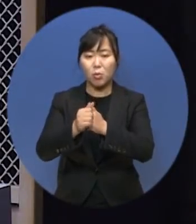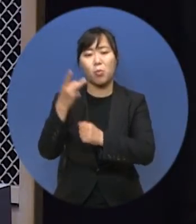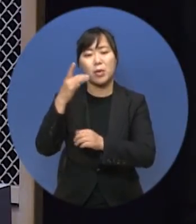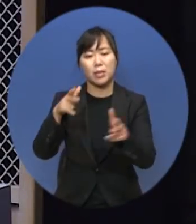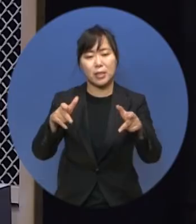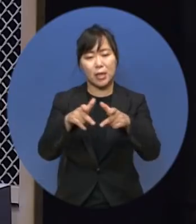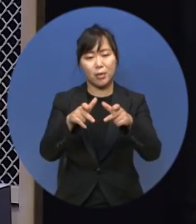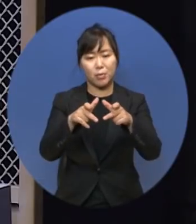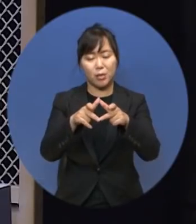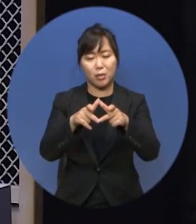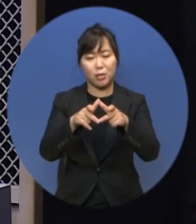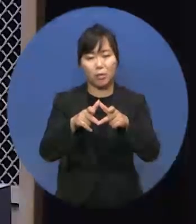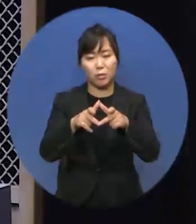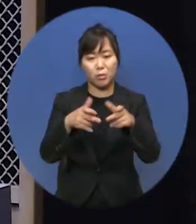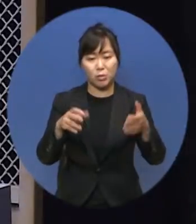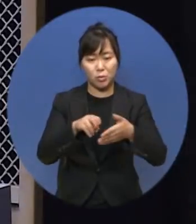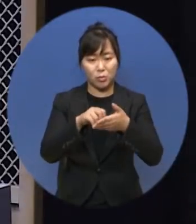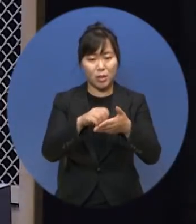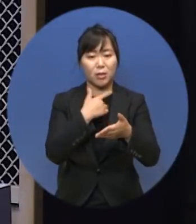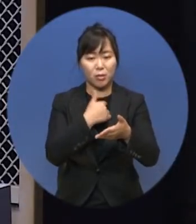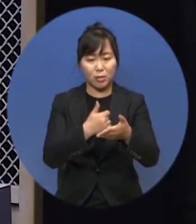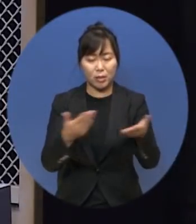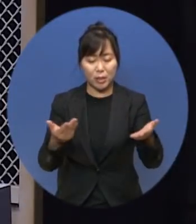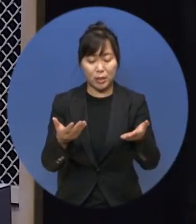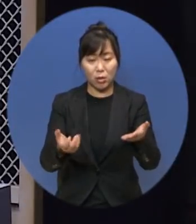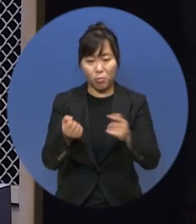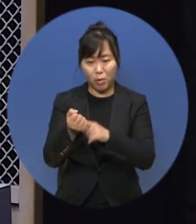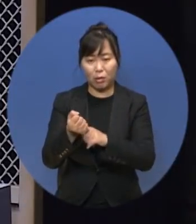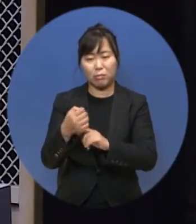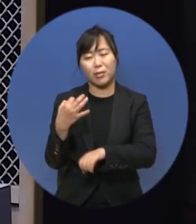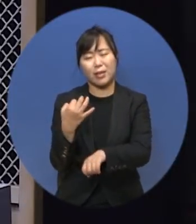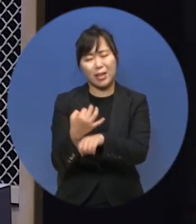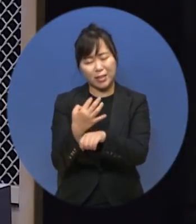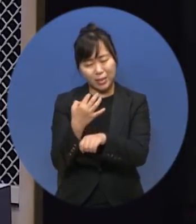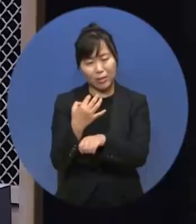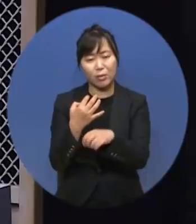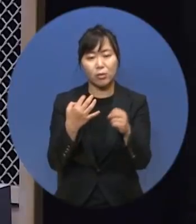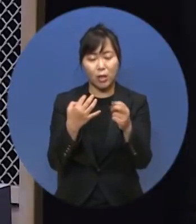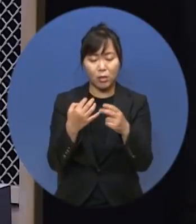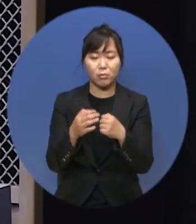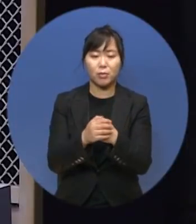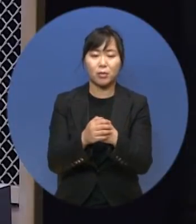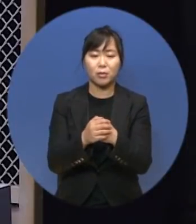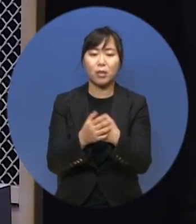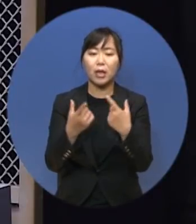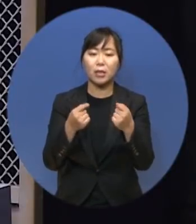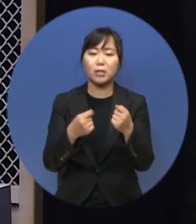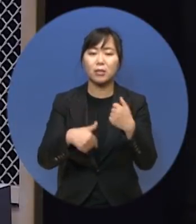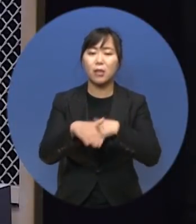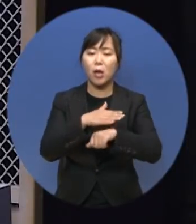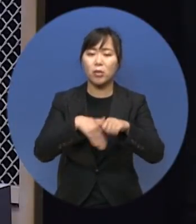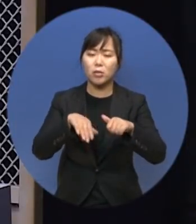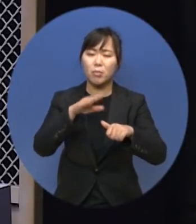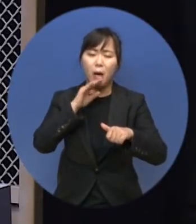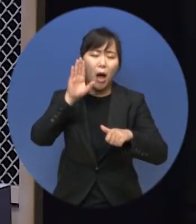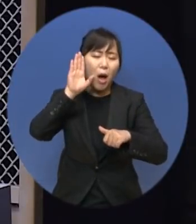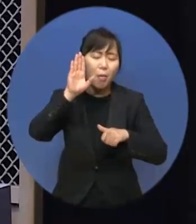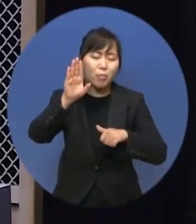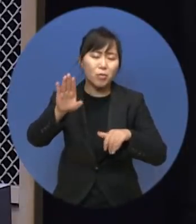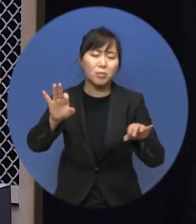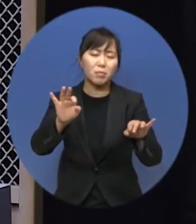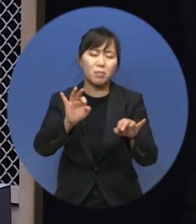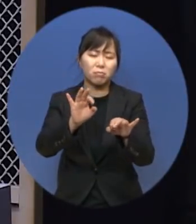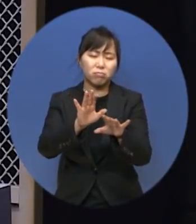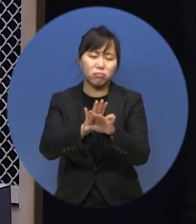이제 장애인분 직업들이 종사했던 직업이 단순하거나 그런 흐름에 있어서는 앞으로 좀